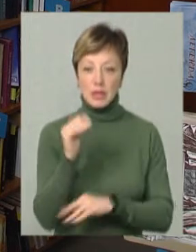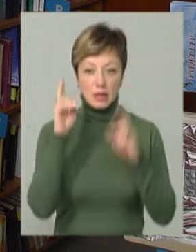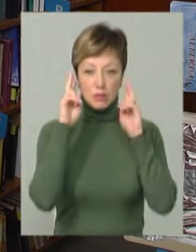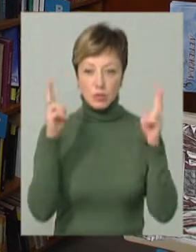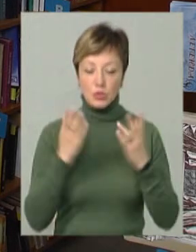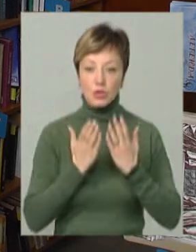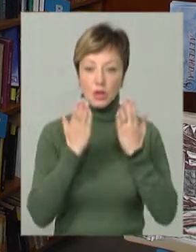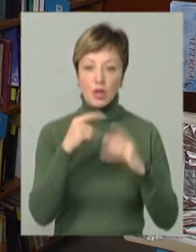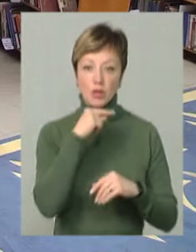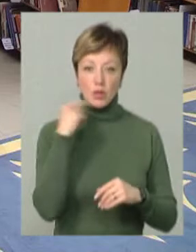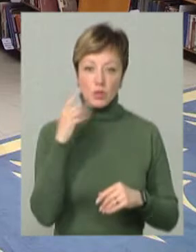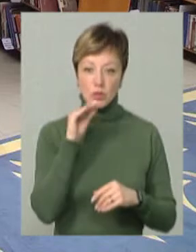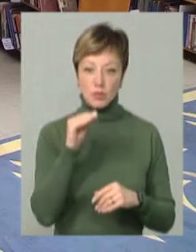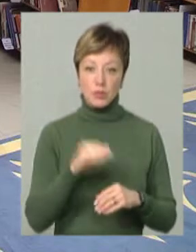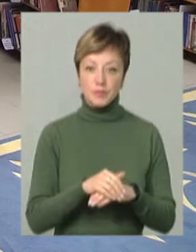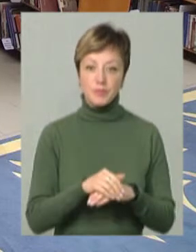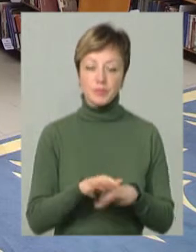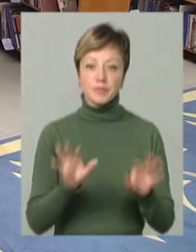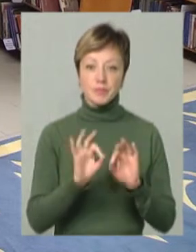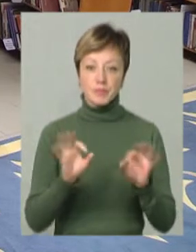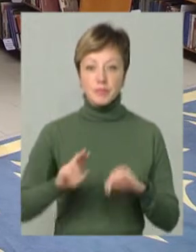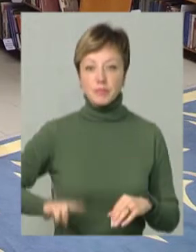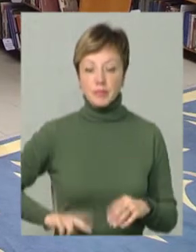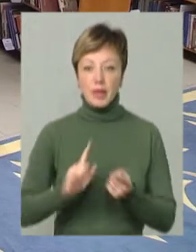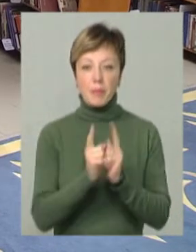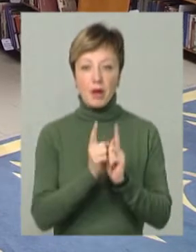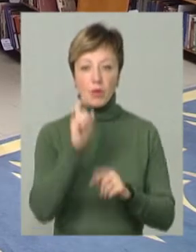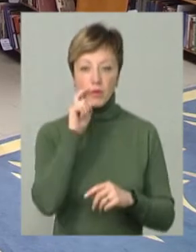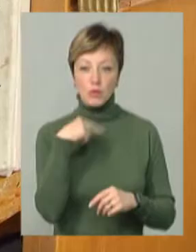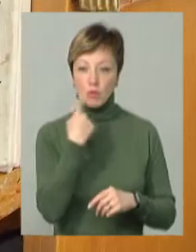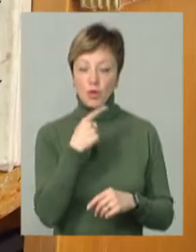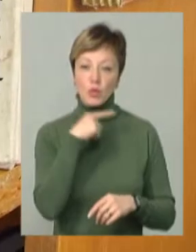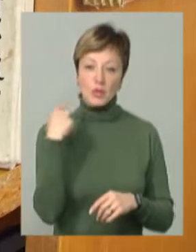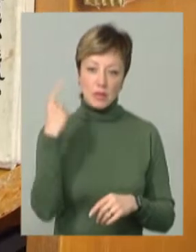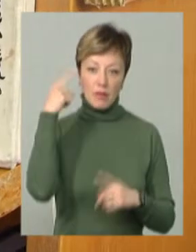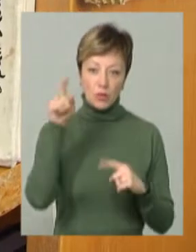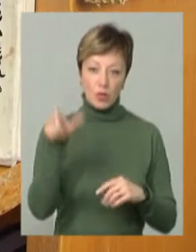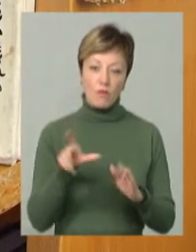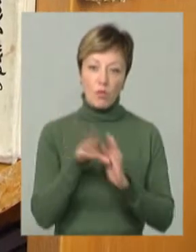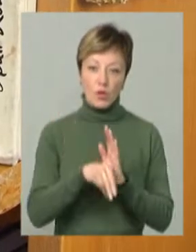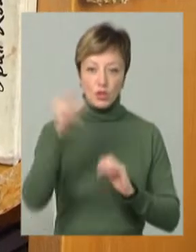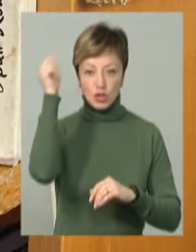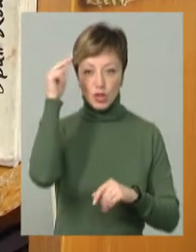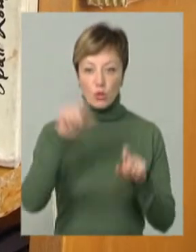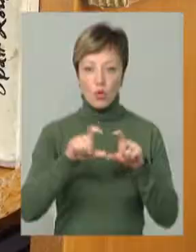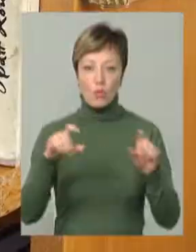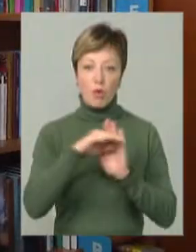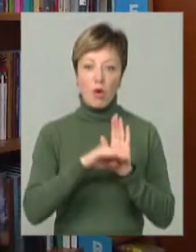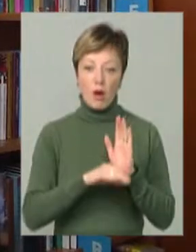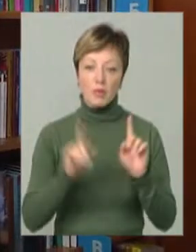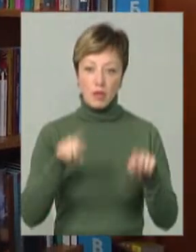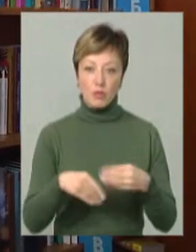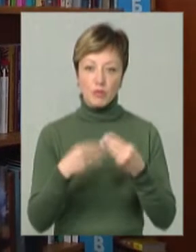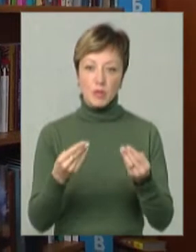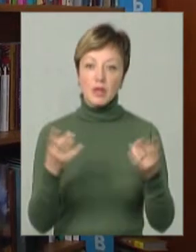не вміє читати російською. За словами Валентини Черноус, в перекладі на українську є російські автори, які входять до шкільної програми. Їх